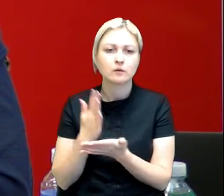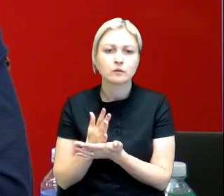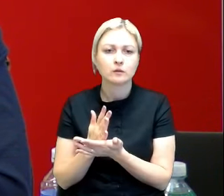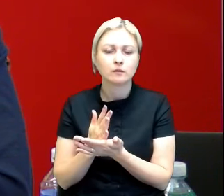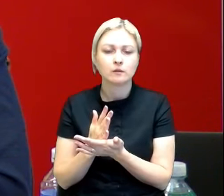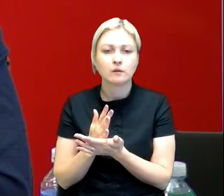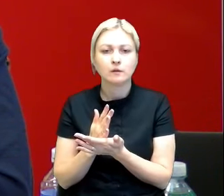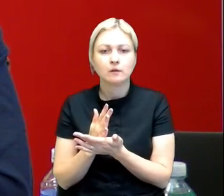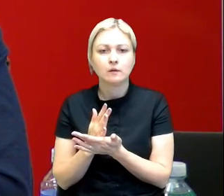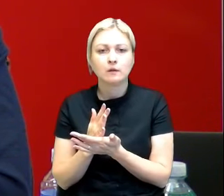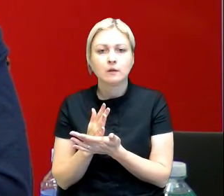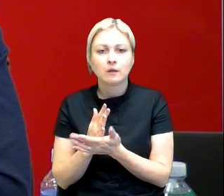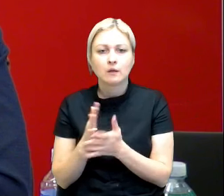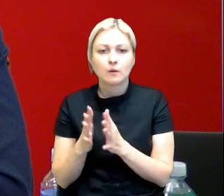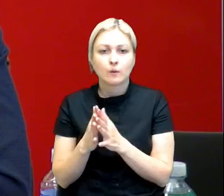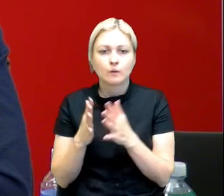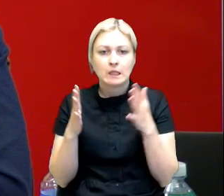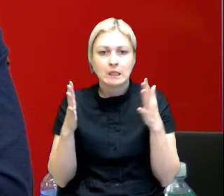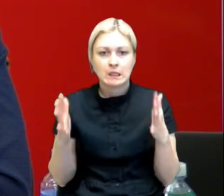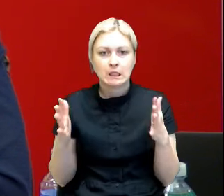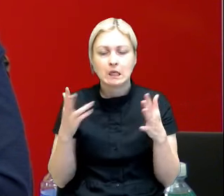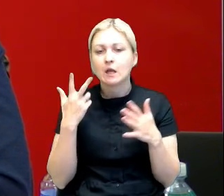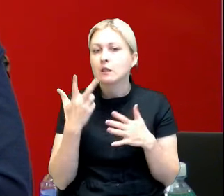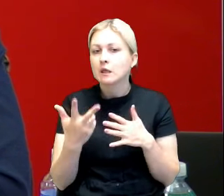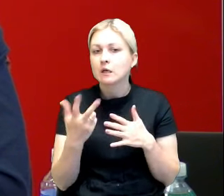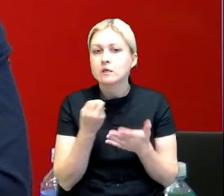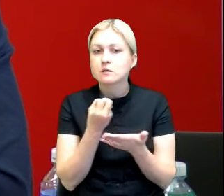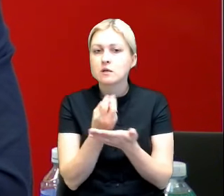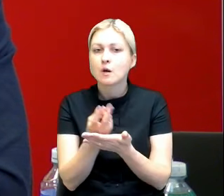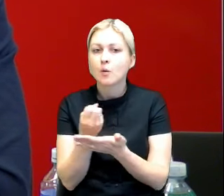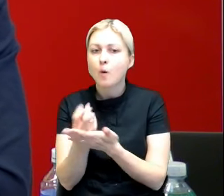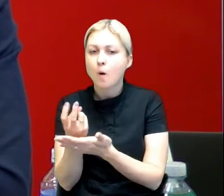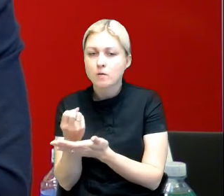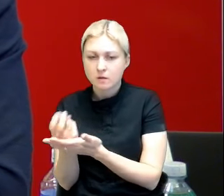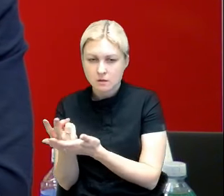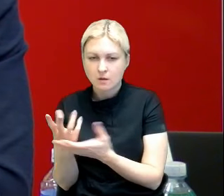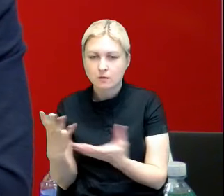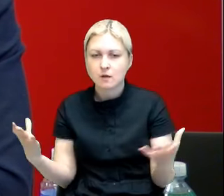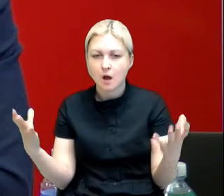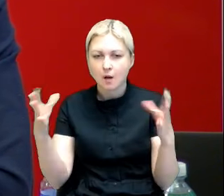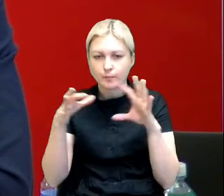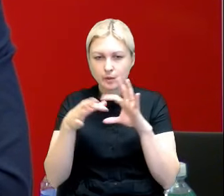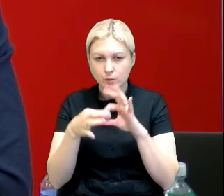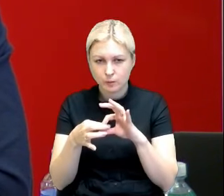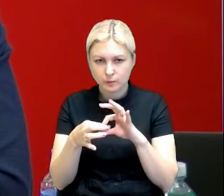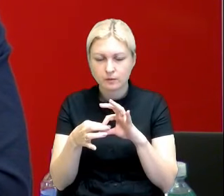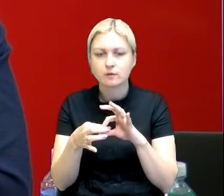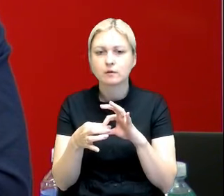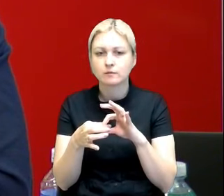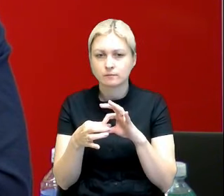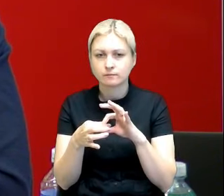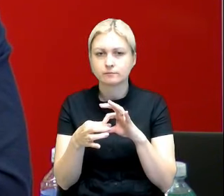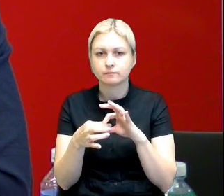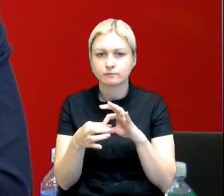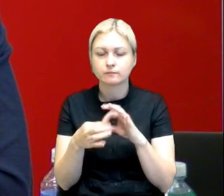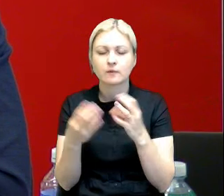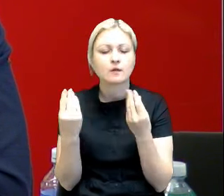kaip būtent trijų ligoninių jungtinis darinys a jis visada reikalauja